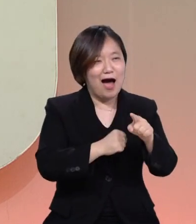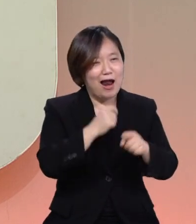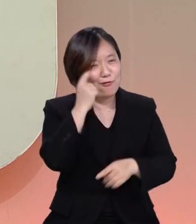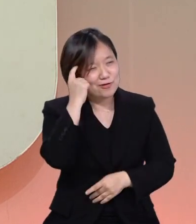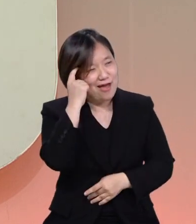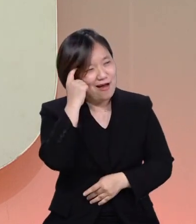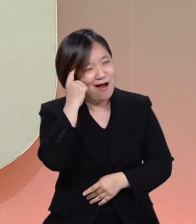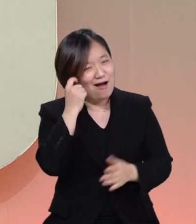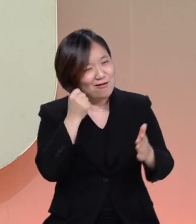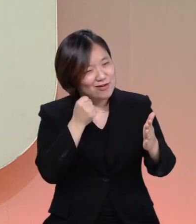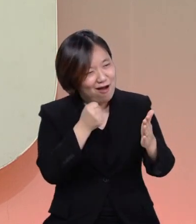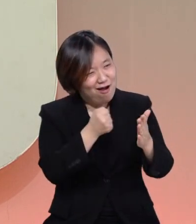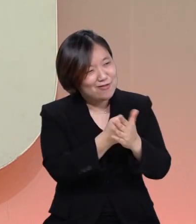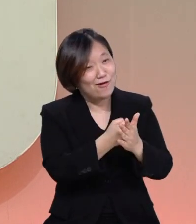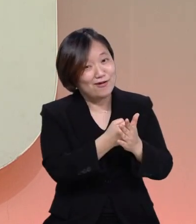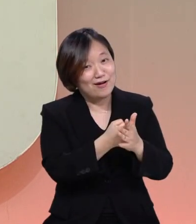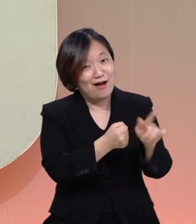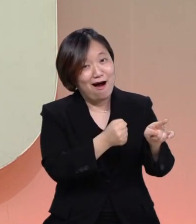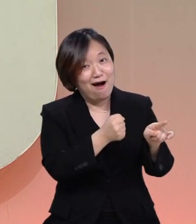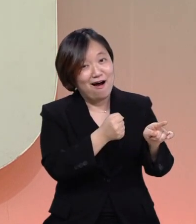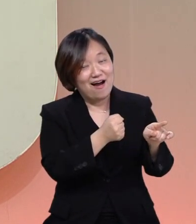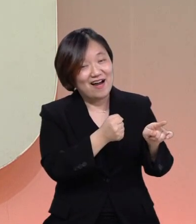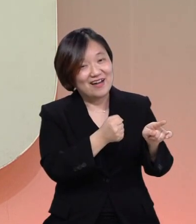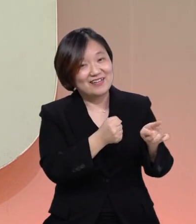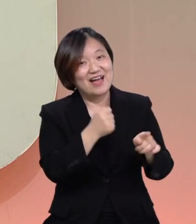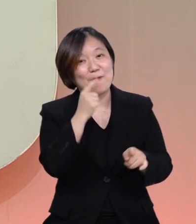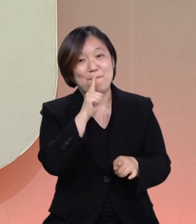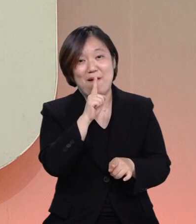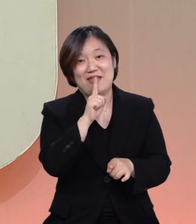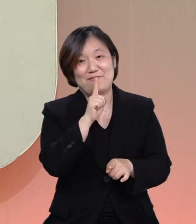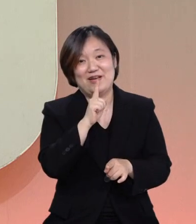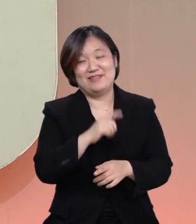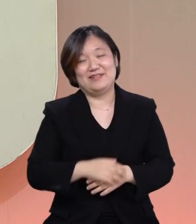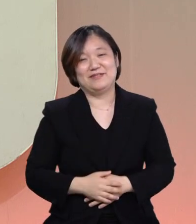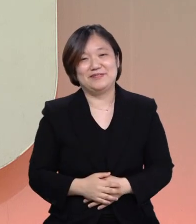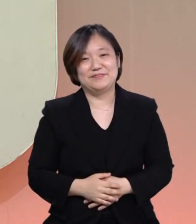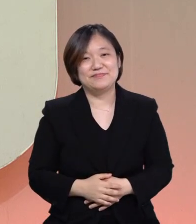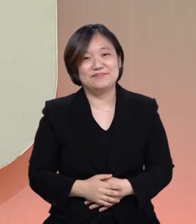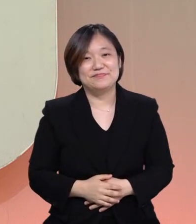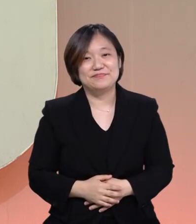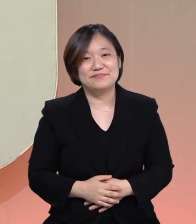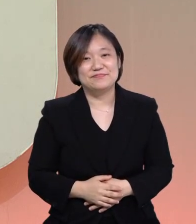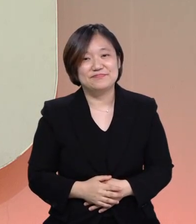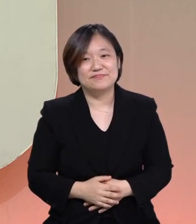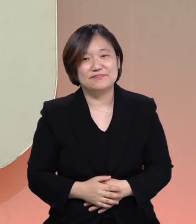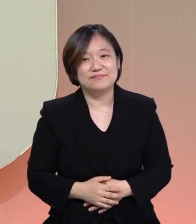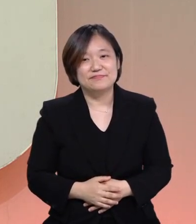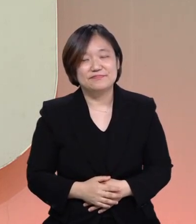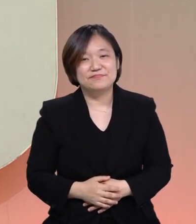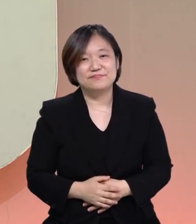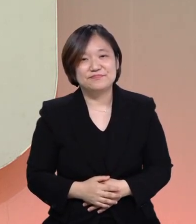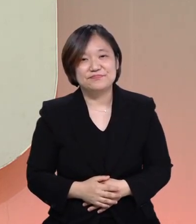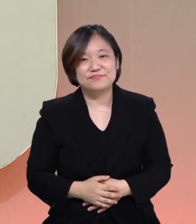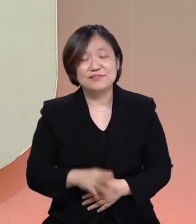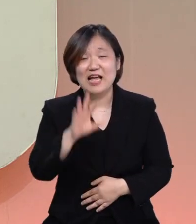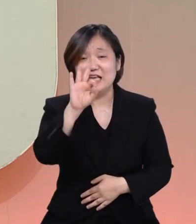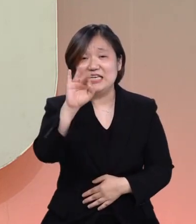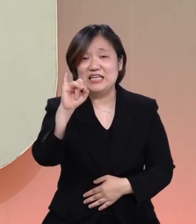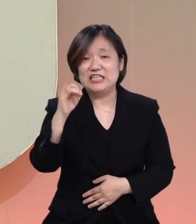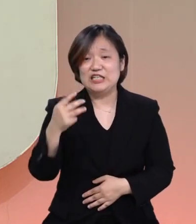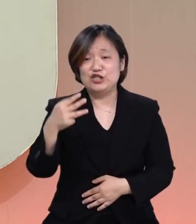마음을 더욱더 새롭게 가지게 되었다라고 그렇게 인사 말씀을 하시더라고요 그래서이